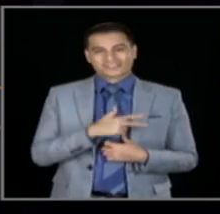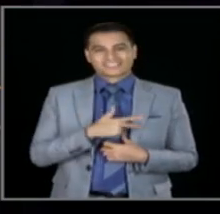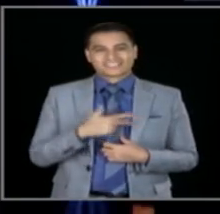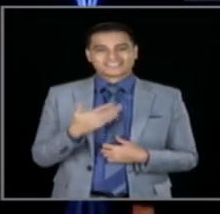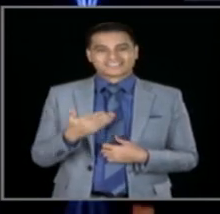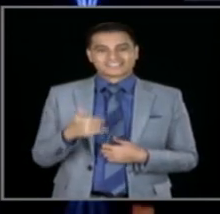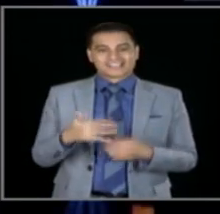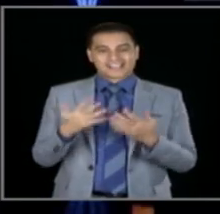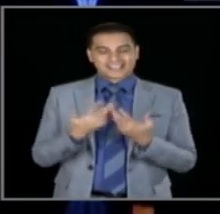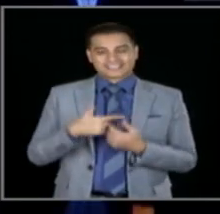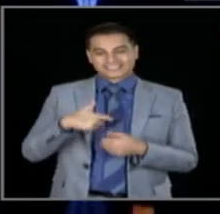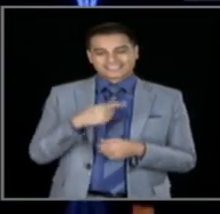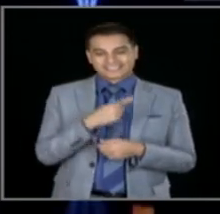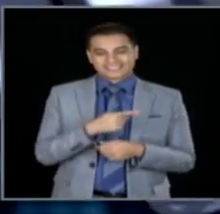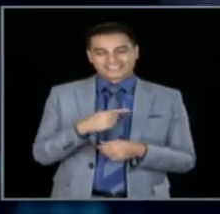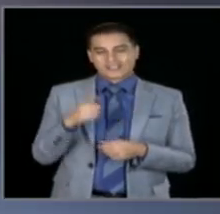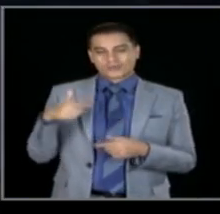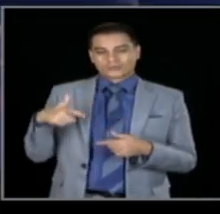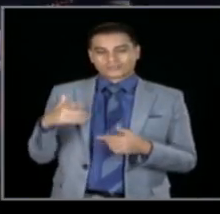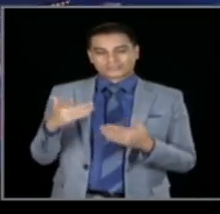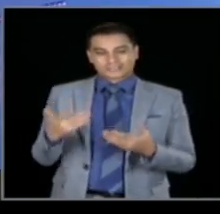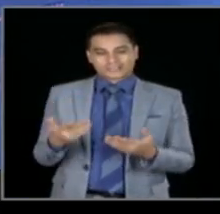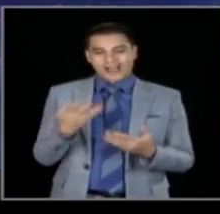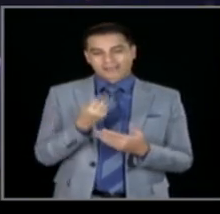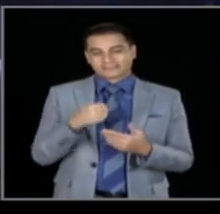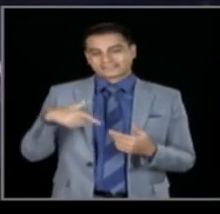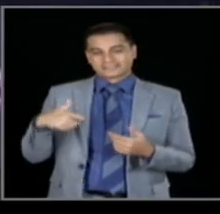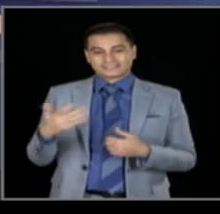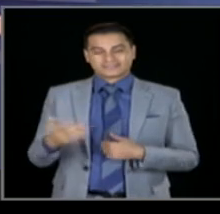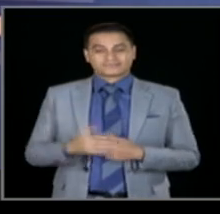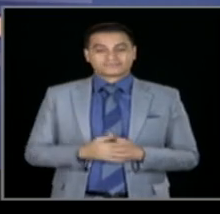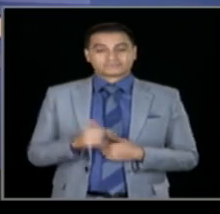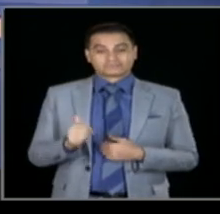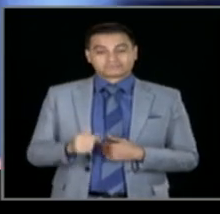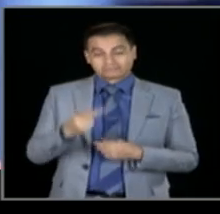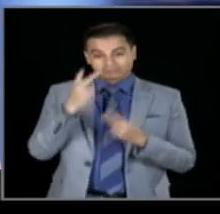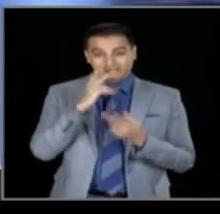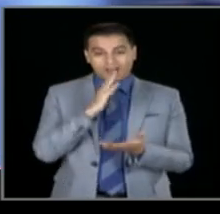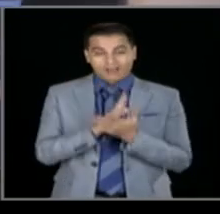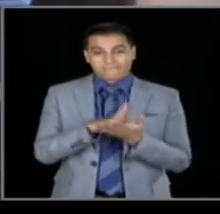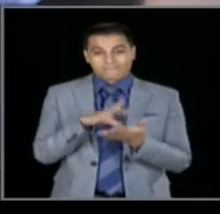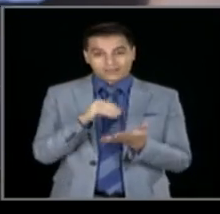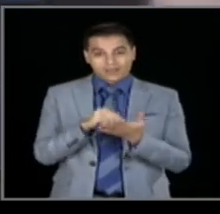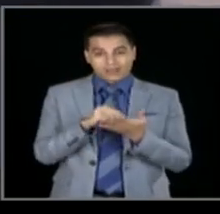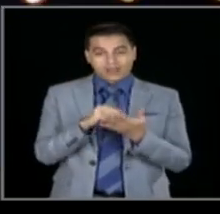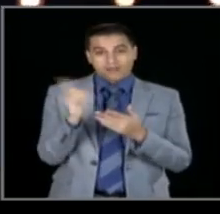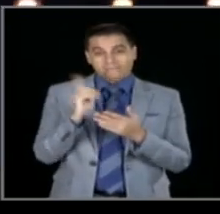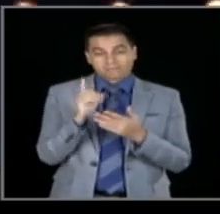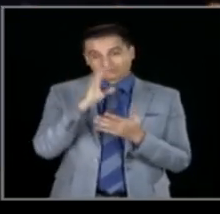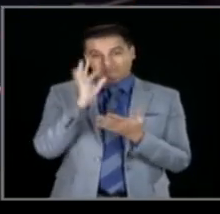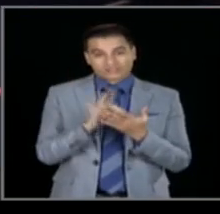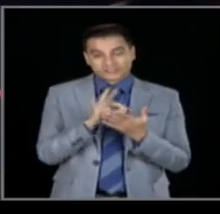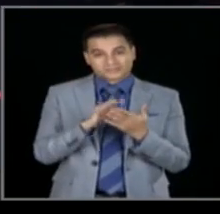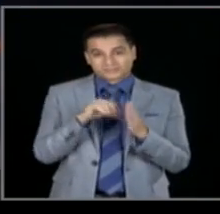الاندلس ستين النجوم ماتش النهارده بدايه كانت مش موفقه